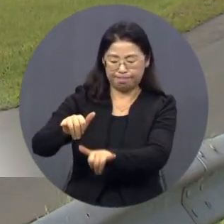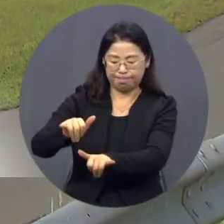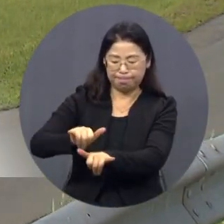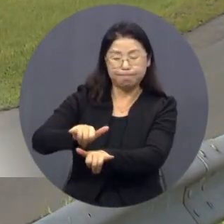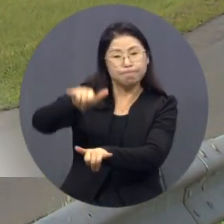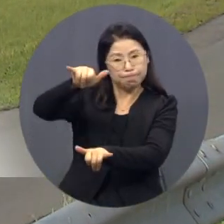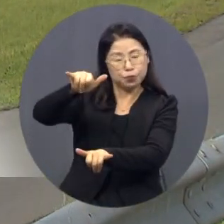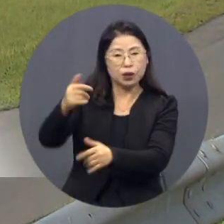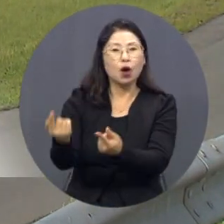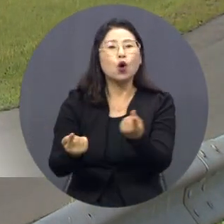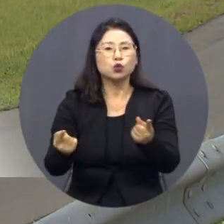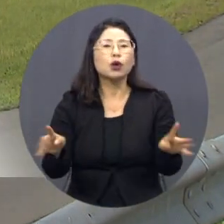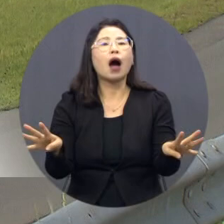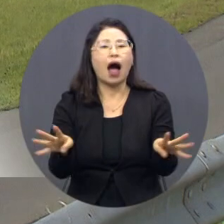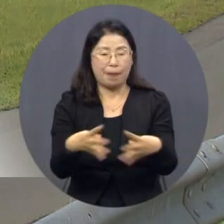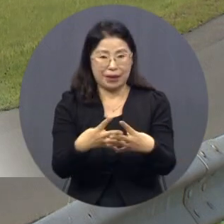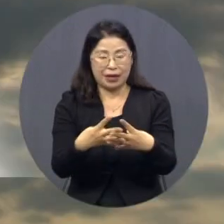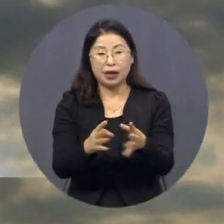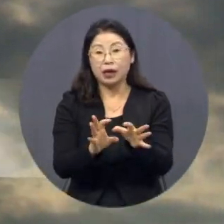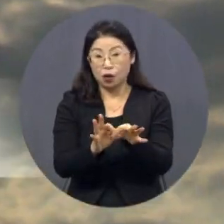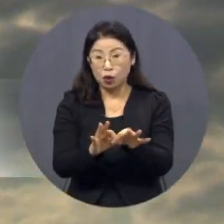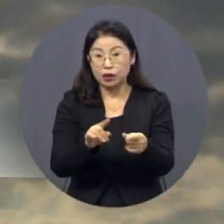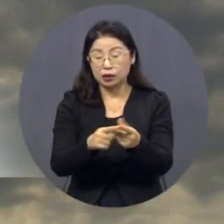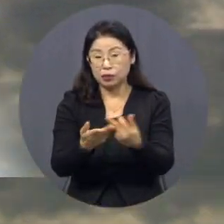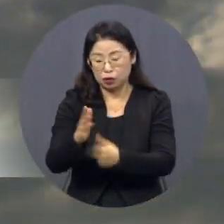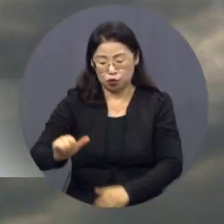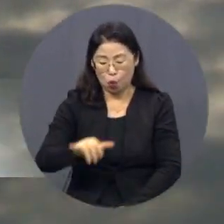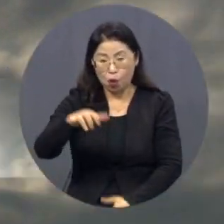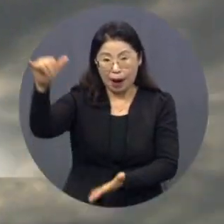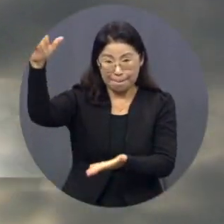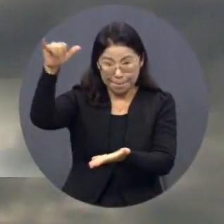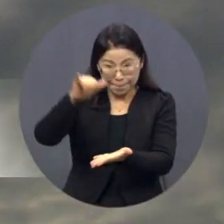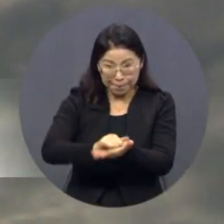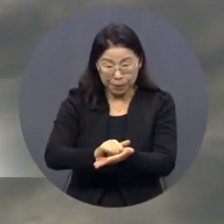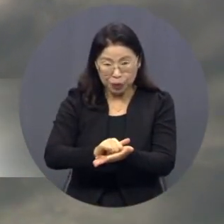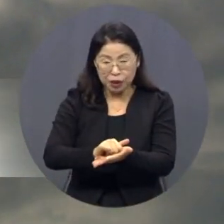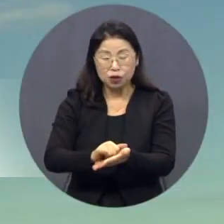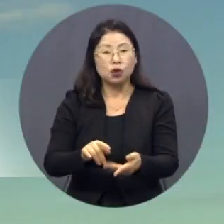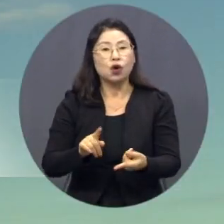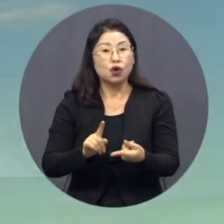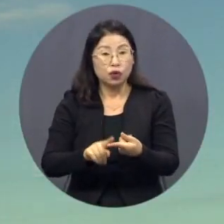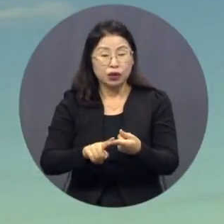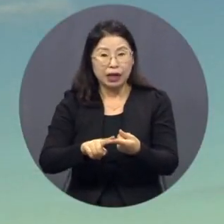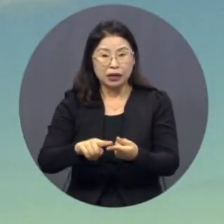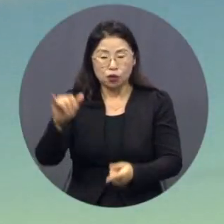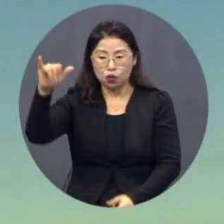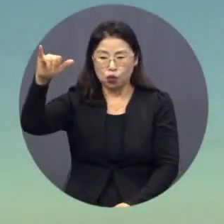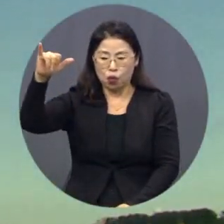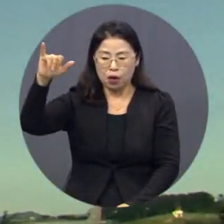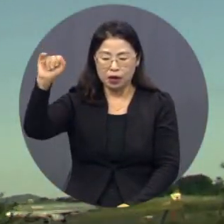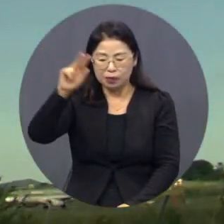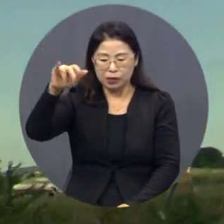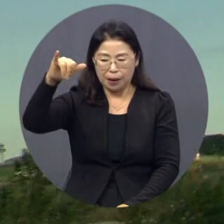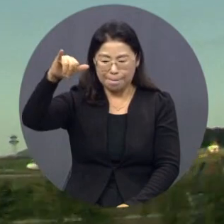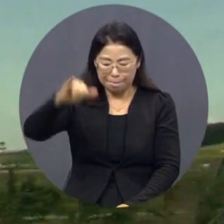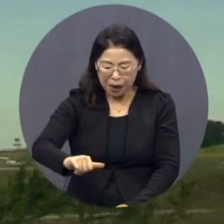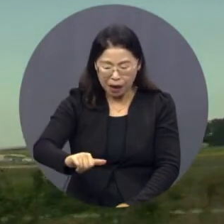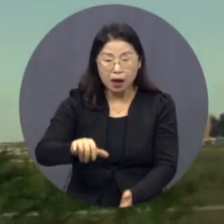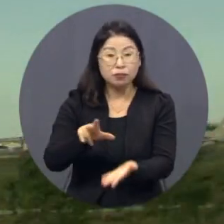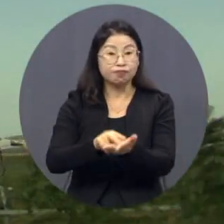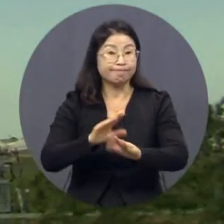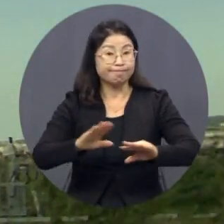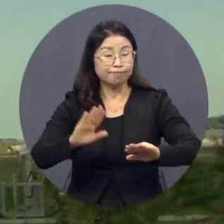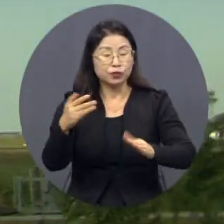조정하기로 합의했습니다 이에 따라 제주공항에 착륙하려는 비행기가 를 급격히 낮춰야 하는 문제점이